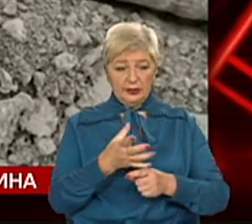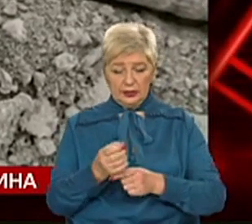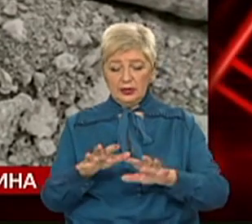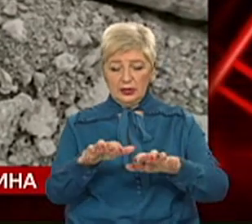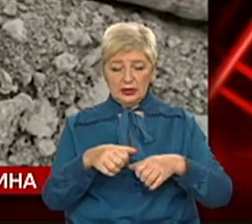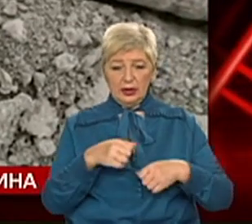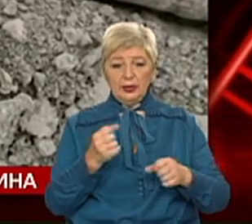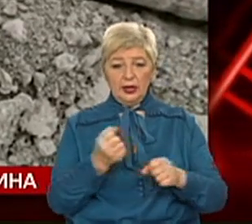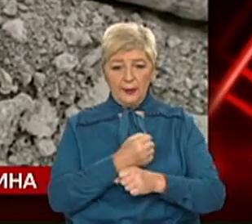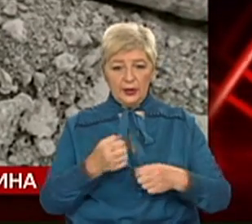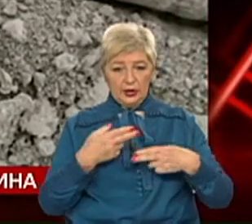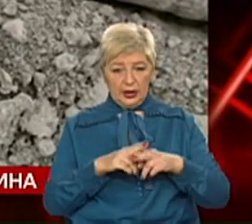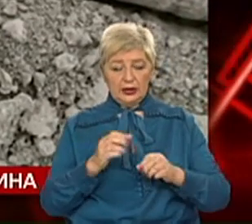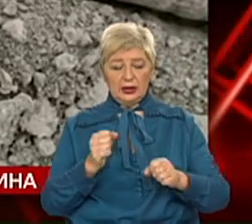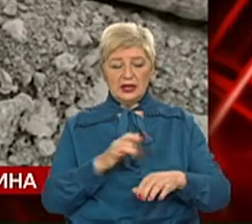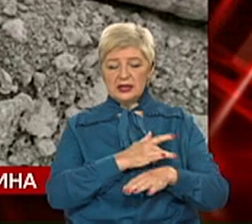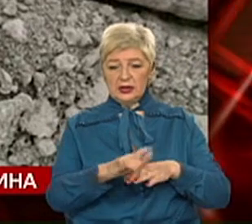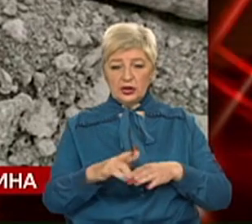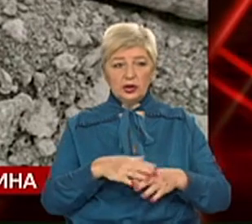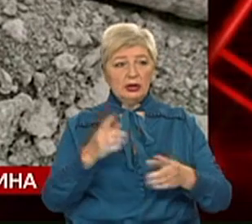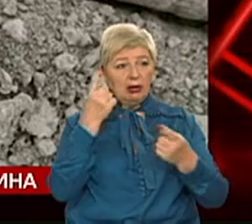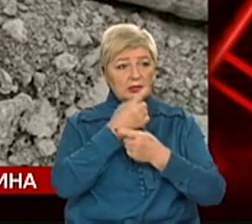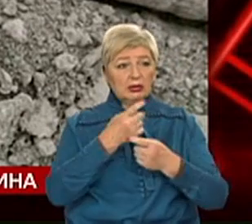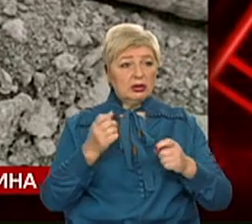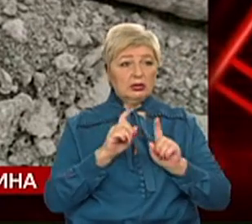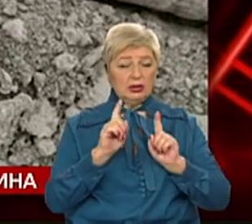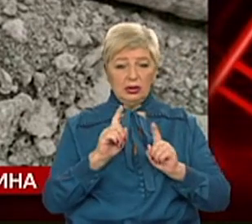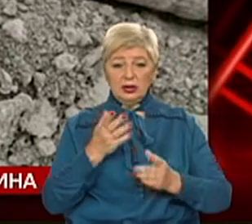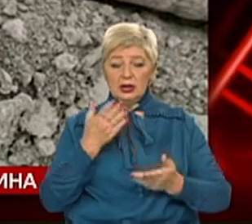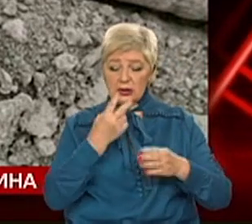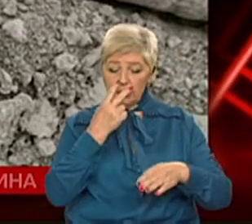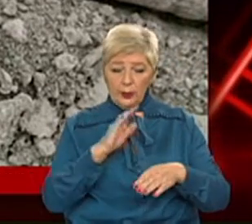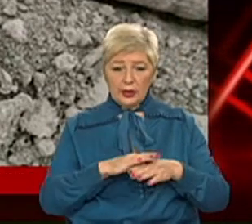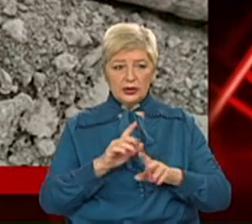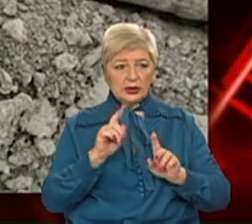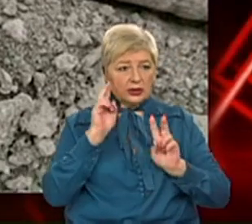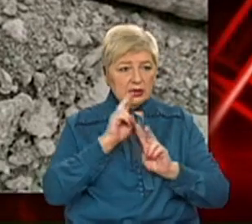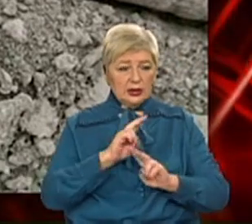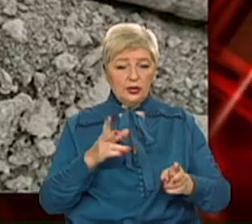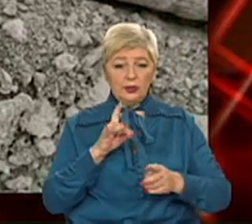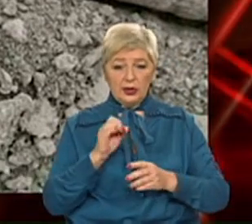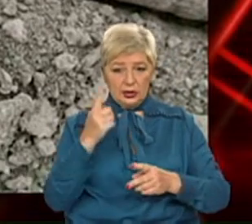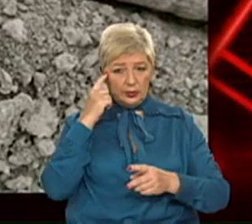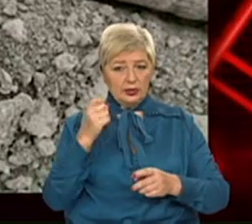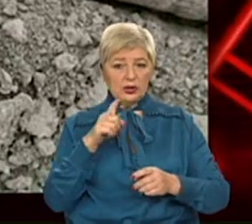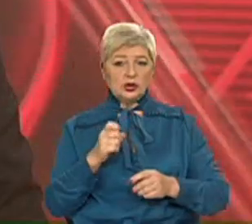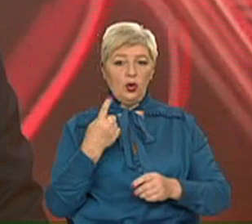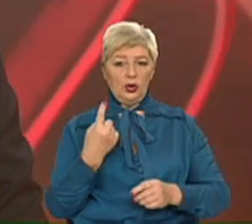вилучили та знищили. Рятувальники закликають, якщо побачите будь-які підозрілі речі, повідомляйте на